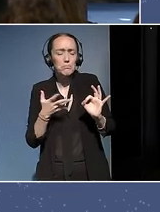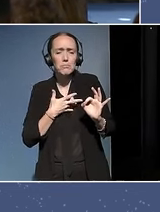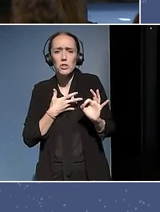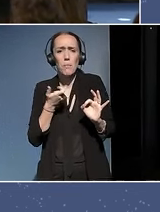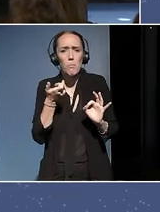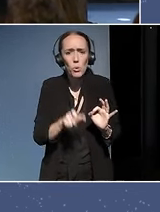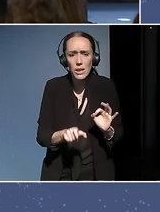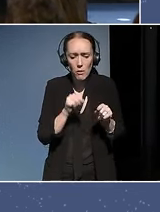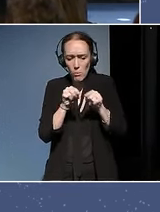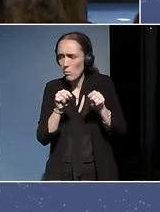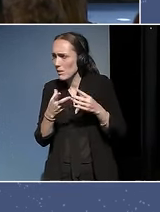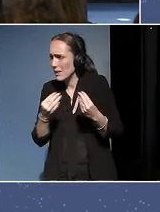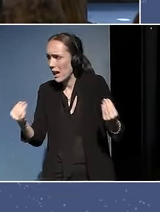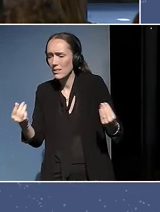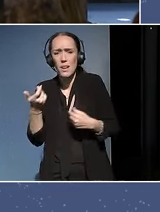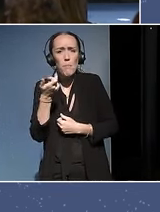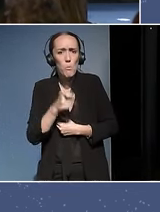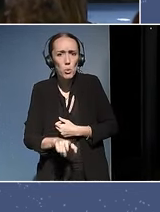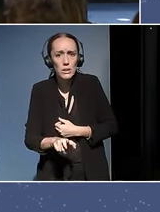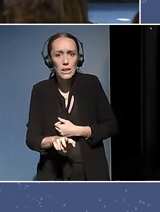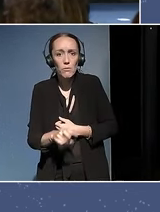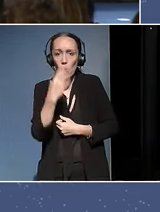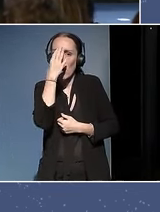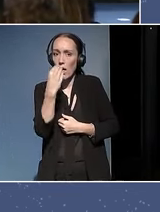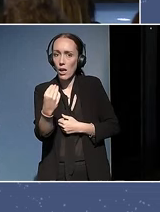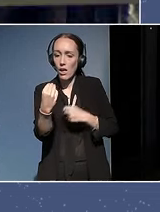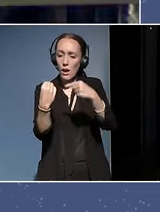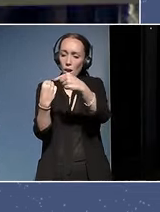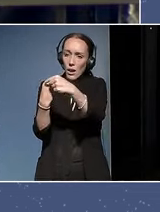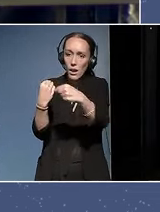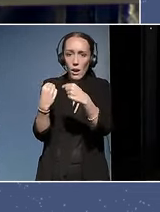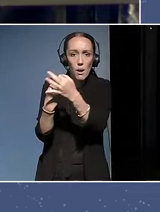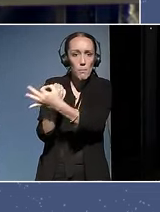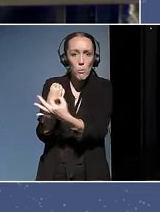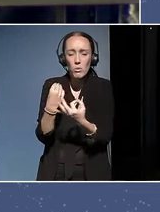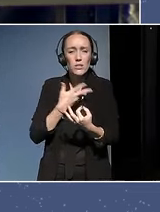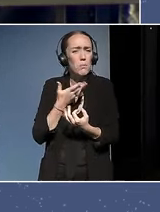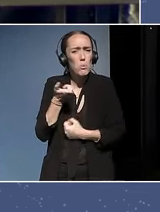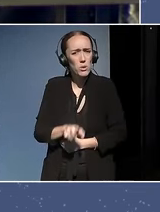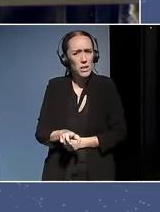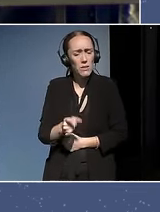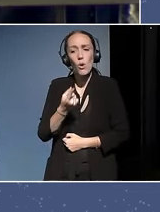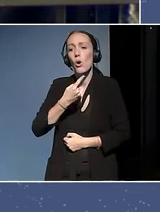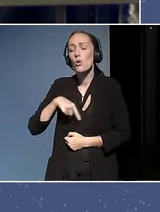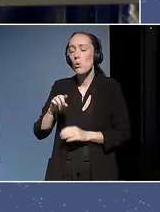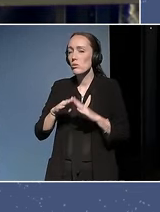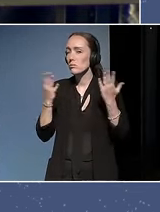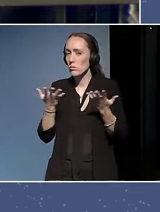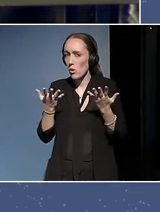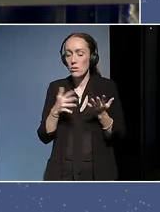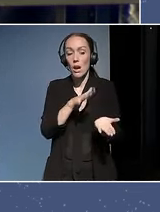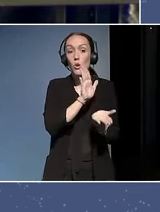tanti perché sono concentrati sulla punta del muso Ebbene scopriamo che nei coccodrilli